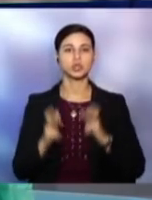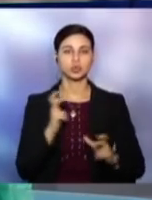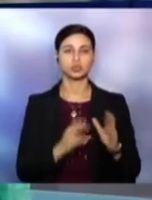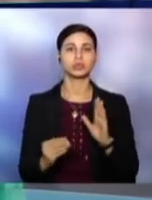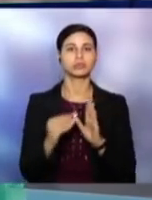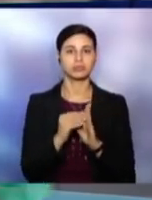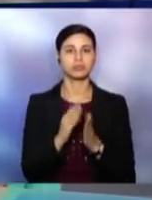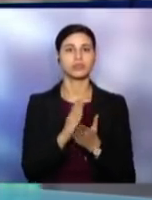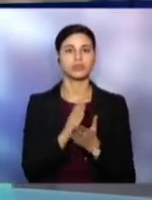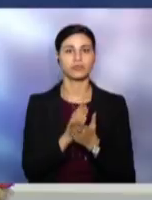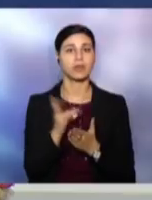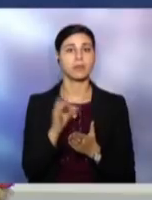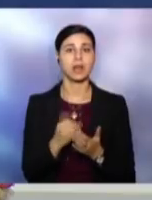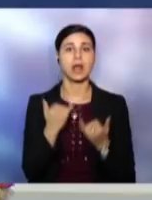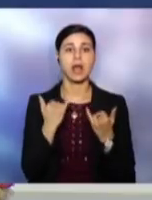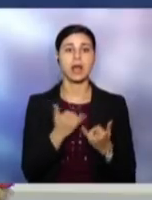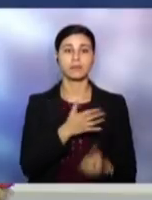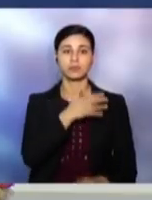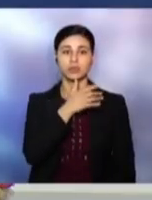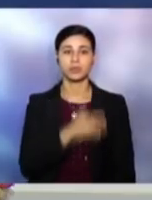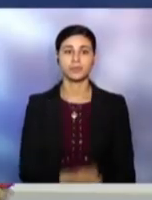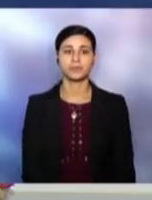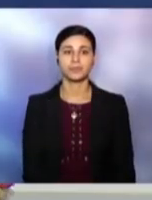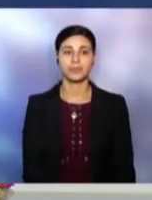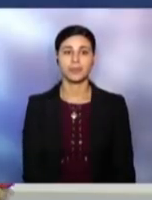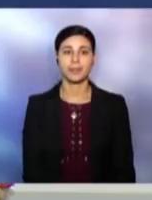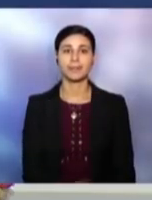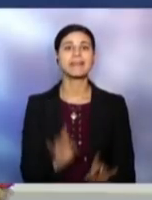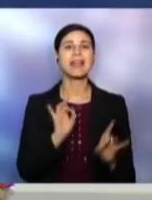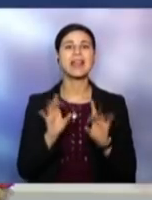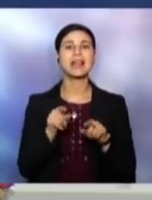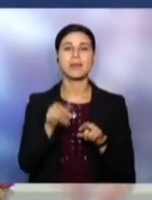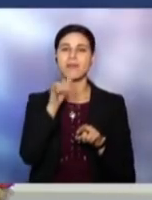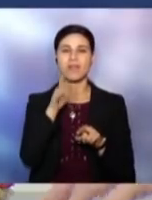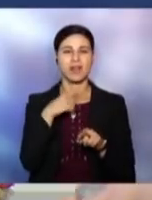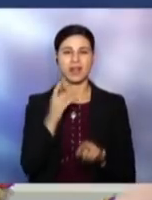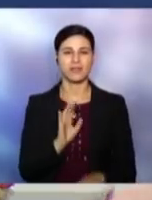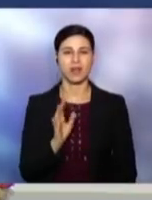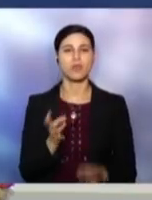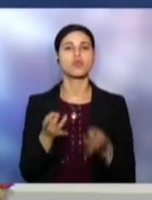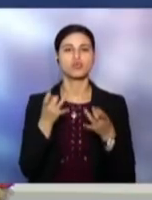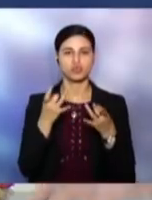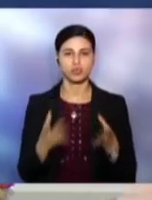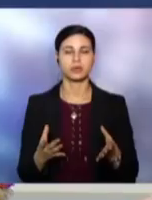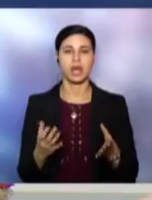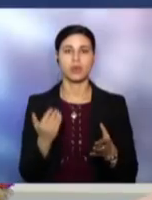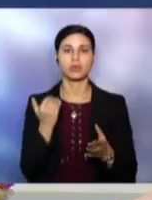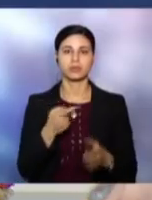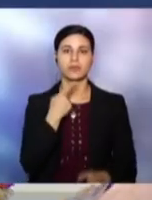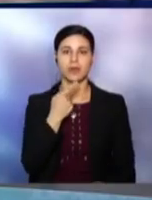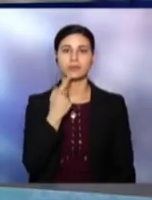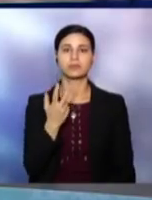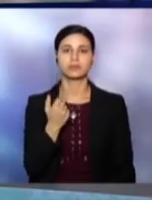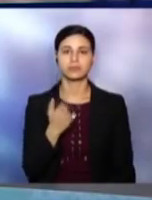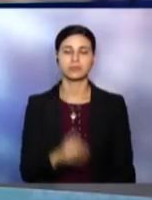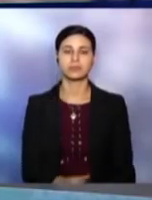იყოს მოხსენიერებული. თუმცა ჩვენ ამ შემთხვევაში სარეკლამო დატვირთვით ეს ფრაზა არ გამოვიყენებთ, უბრალოდ დარგის როგორც დარგის მიმართულება,